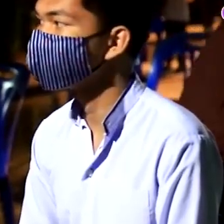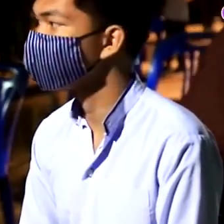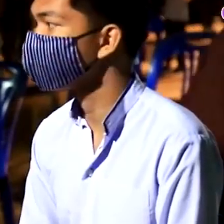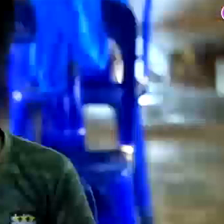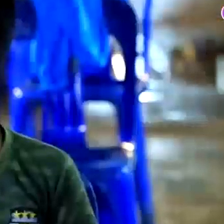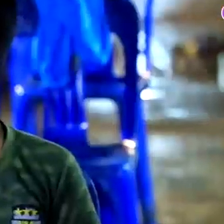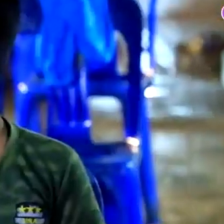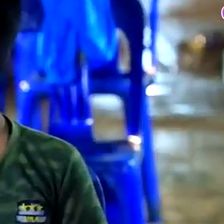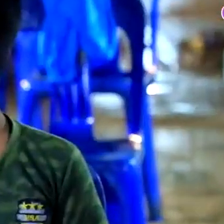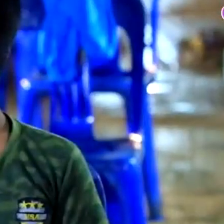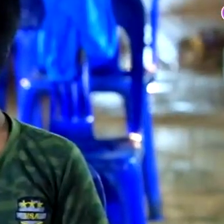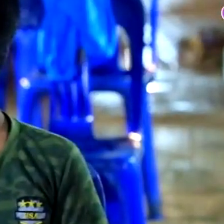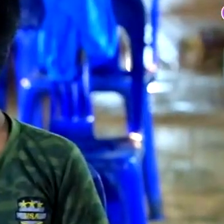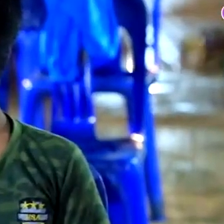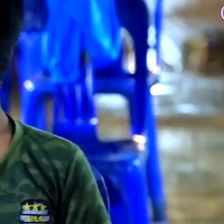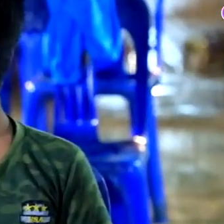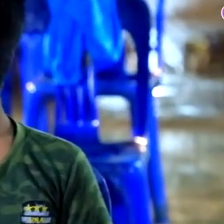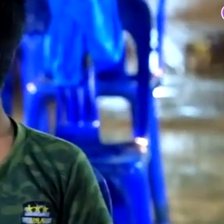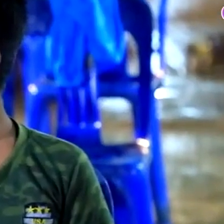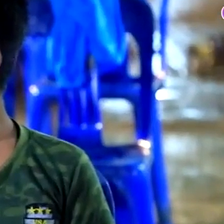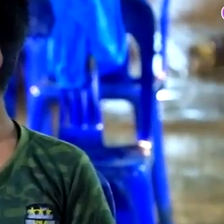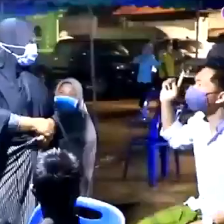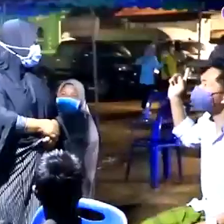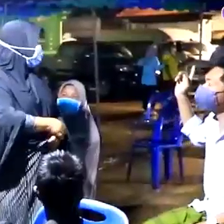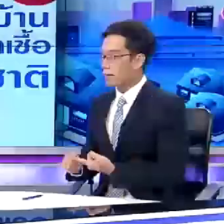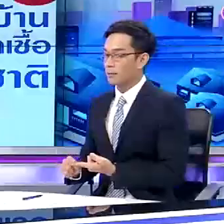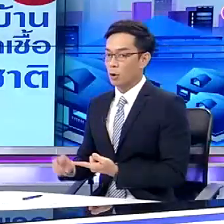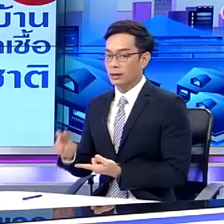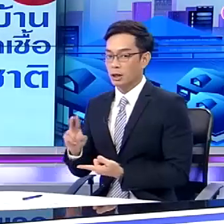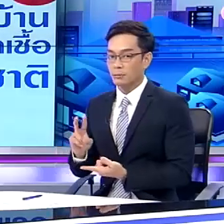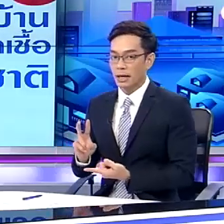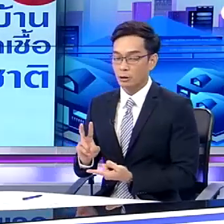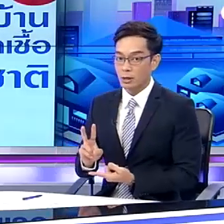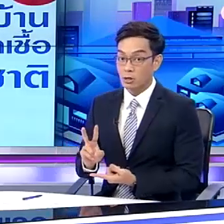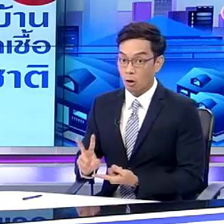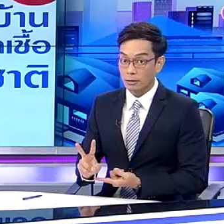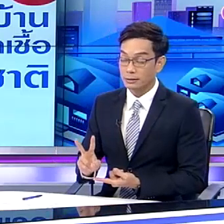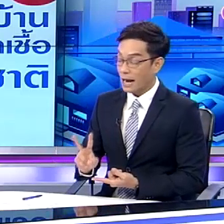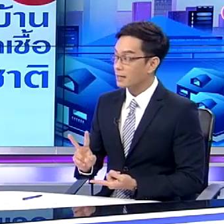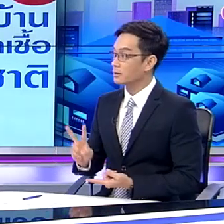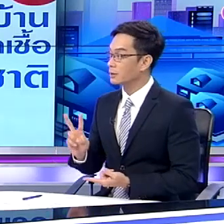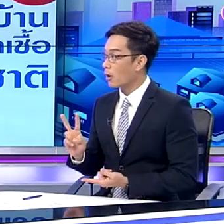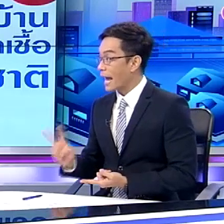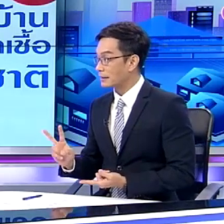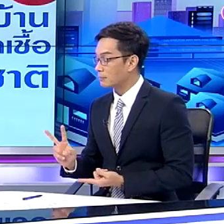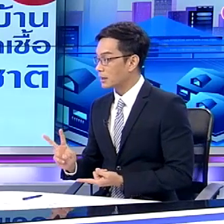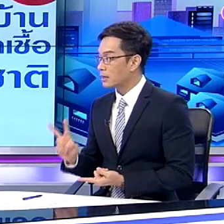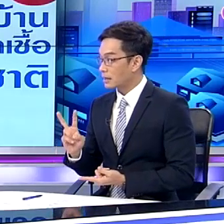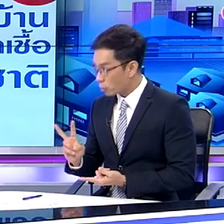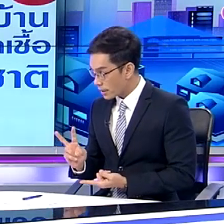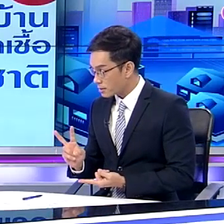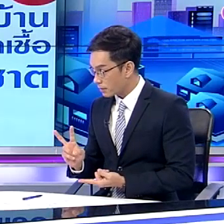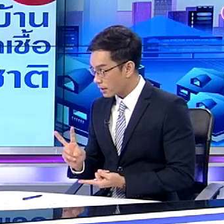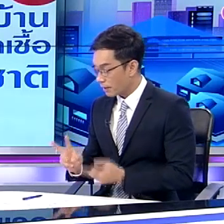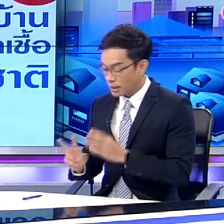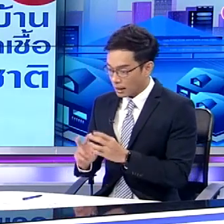าเป็นอย่างไรนะครับไม่ต้องกลัวนะครับมั่นใจได้นะครับการตรวจเนี่ยปกติก็จะมีการตรวจ2ครั้งหรือ2แห่งเสมอดับเบิล